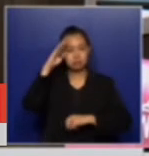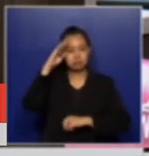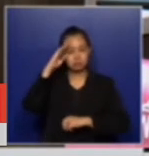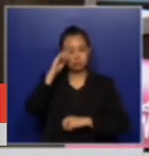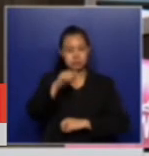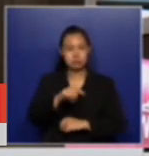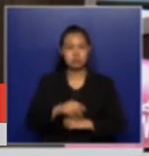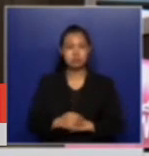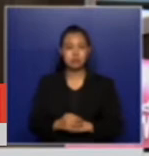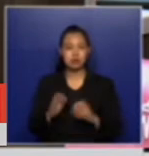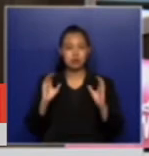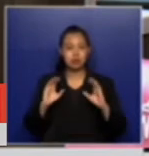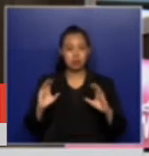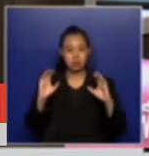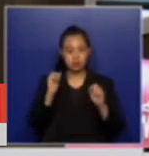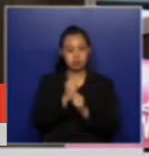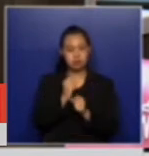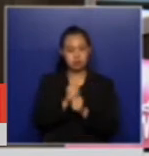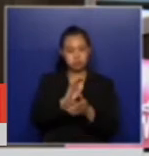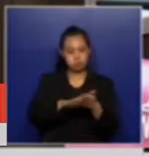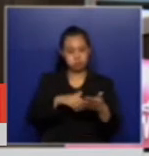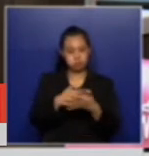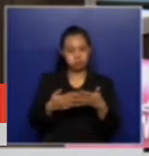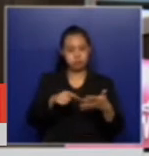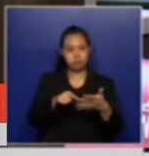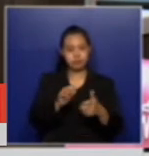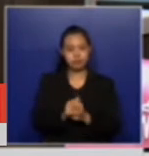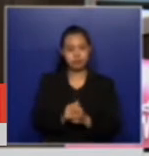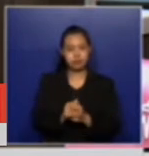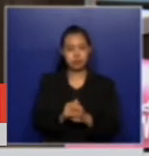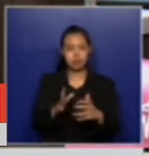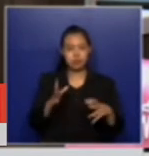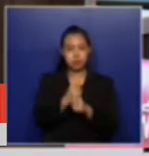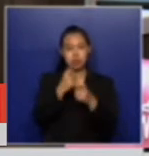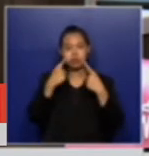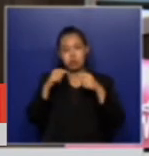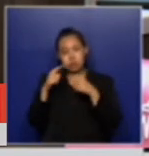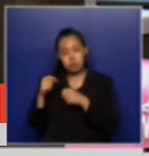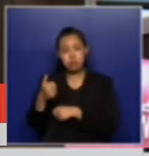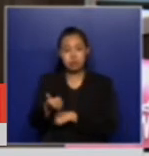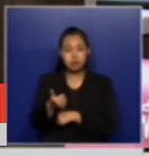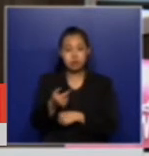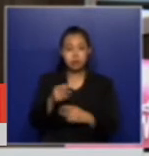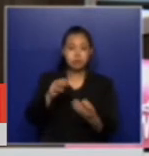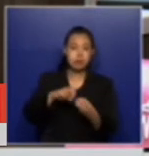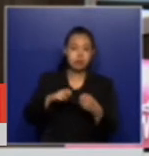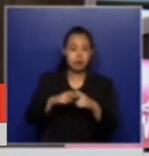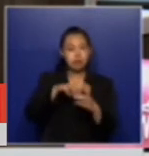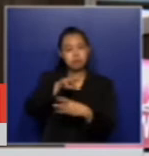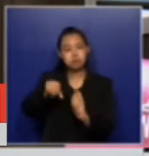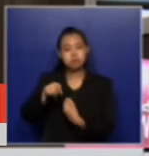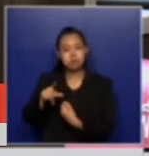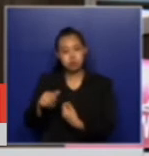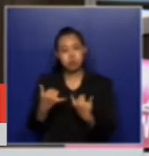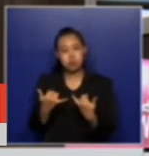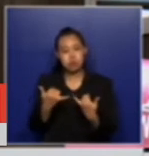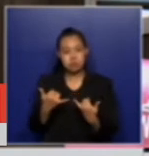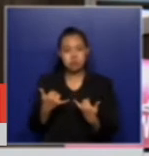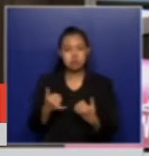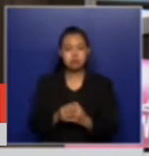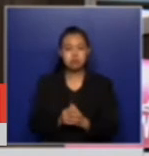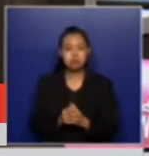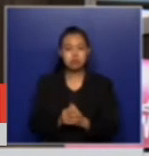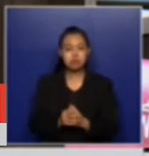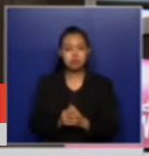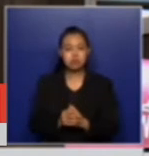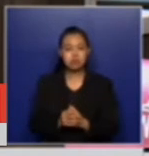รัฐบาลได้จัดทำมาเนี่ยมันเป็นคำตอบไหมครับที่เราจะแก้ไขปัญหาเศรษฐกิจที่กำลังจะมาขอเรียนท่